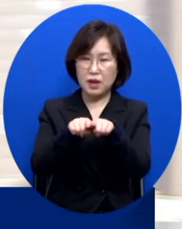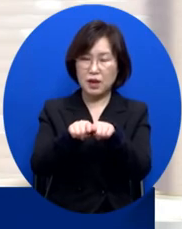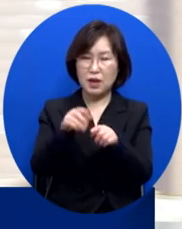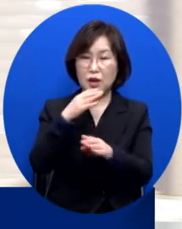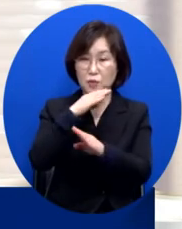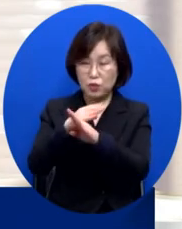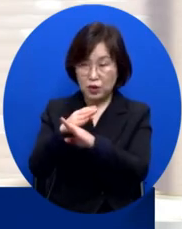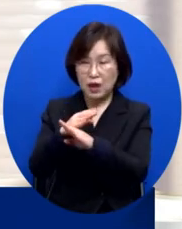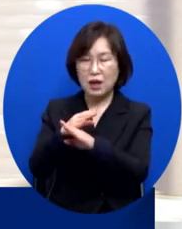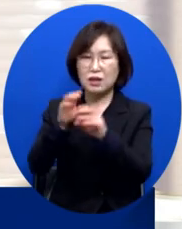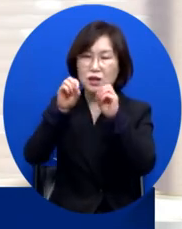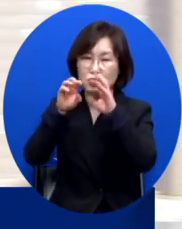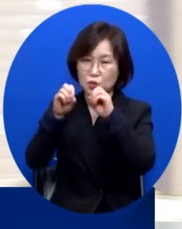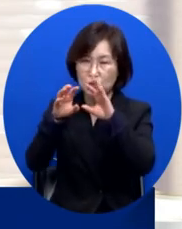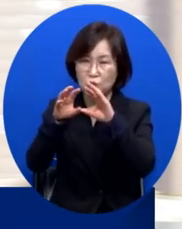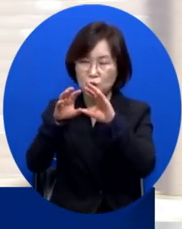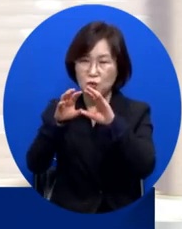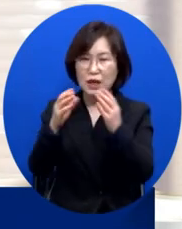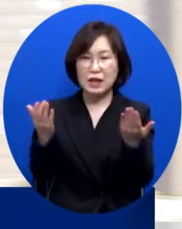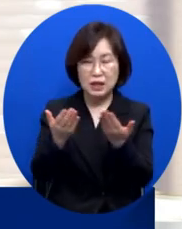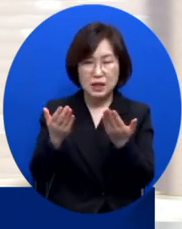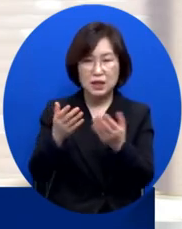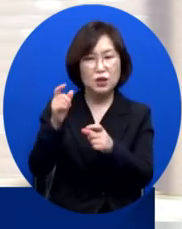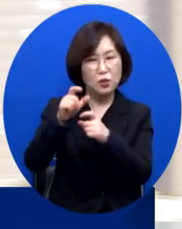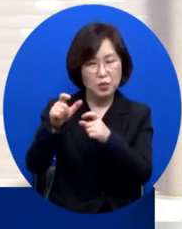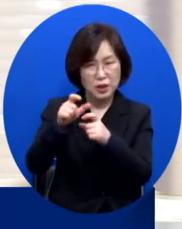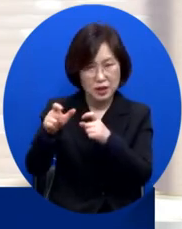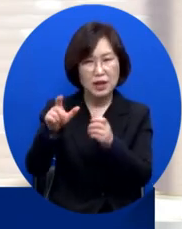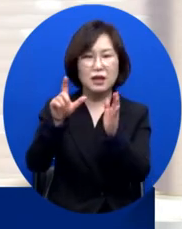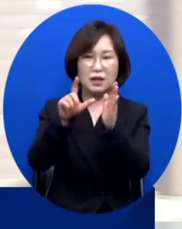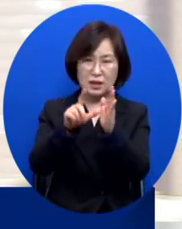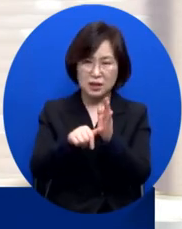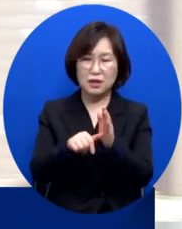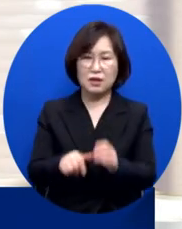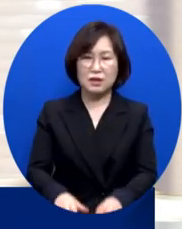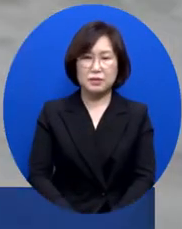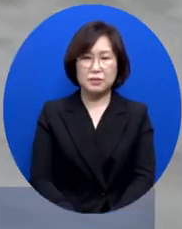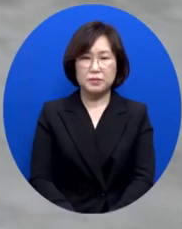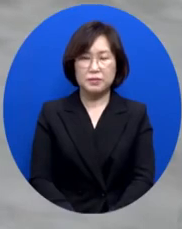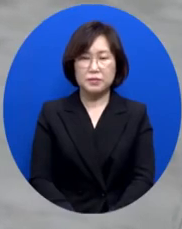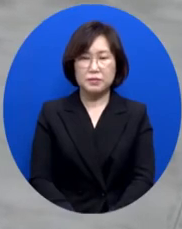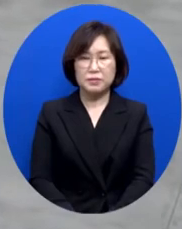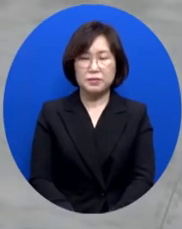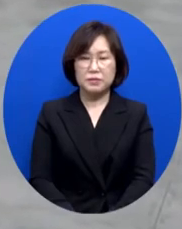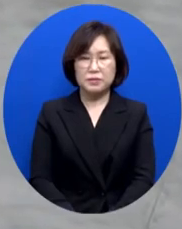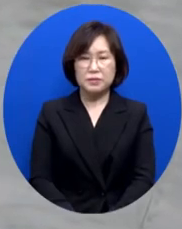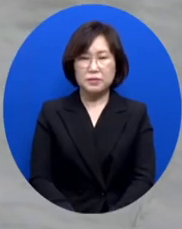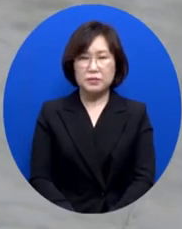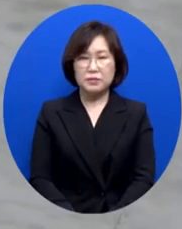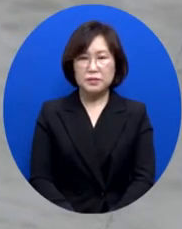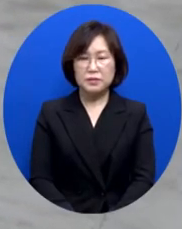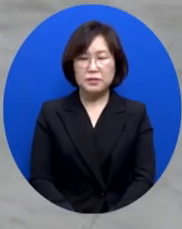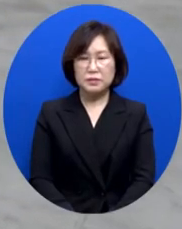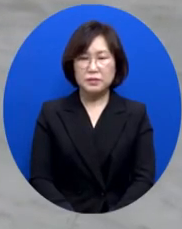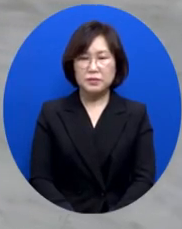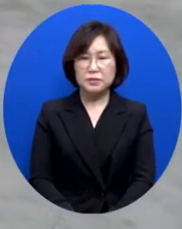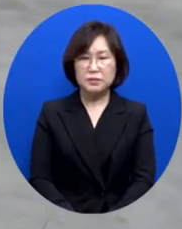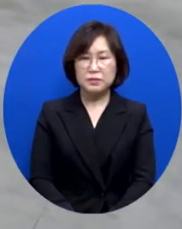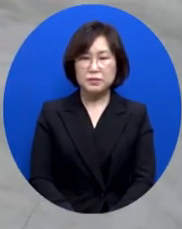함께 할 수 있는 일들을 고민해야 될 시기가 저는 왔다고 봅니다. CTS 뉴스